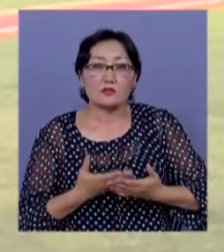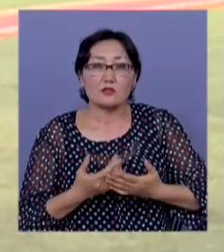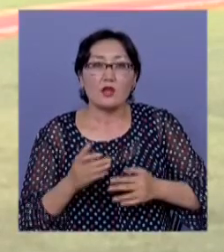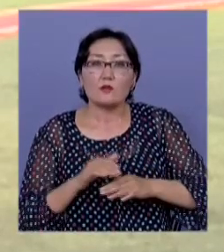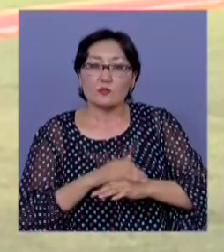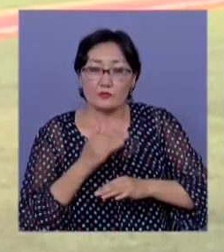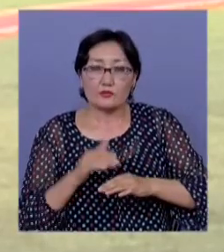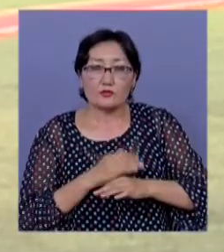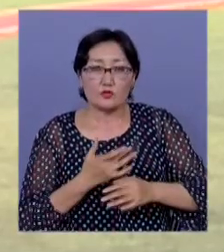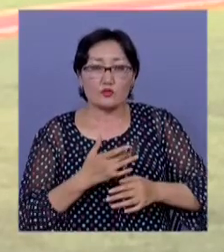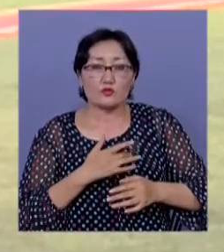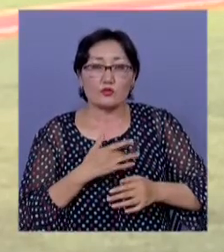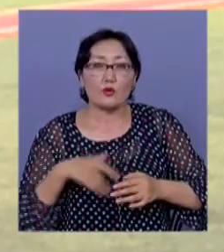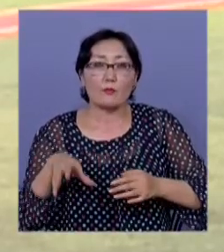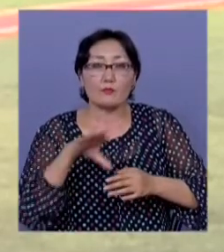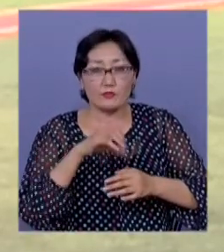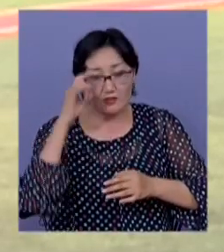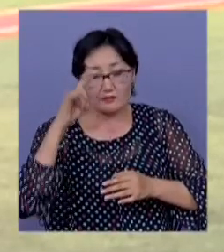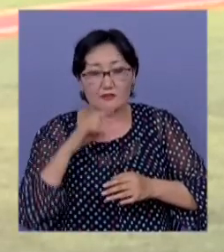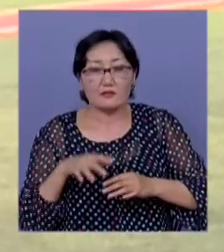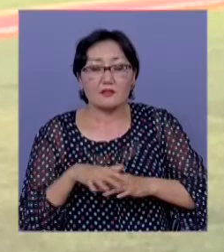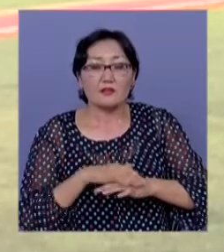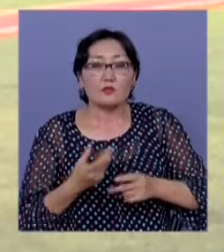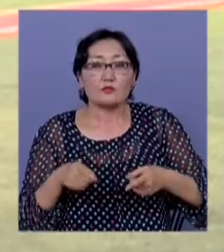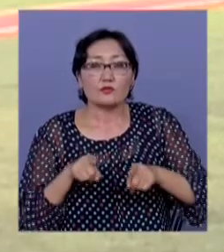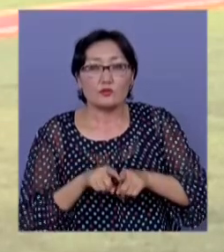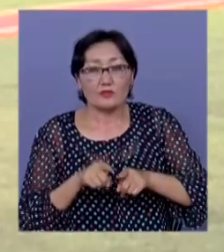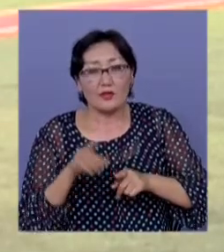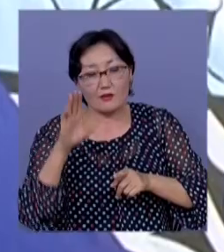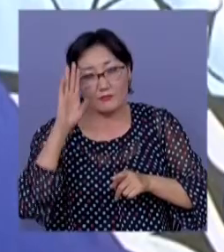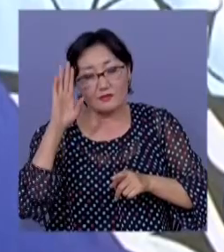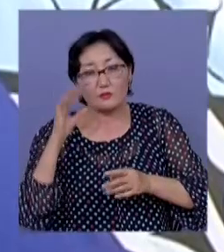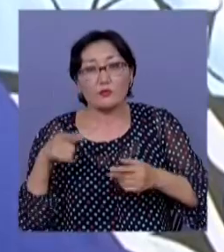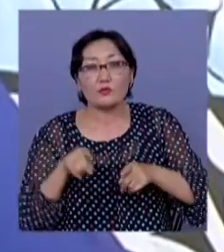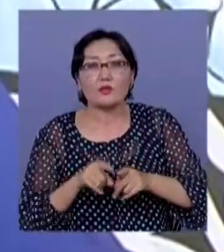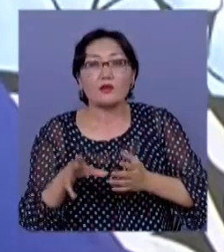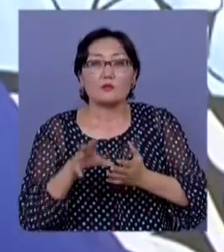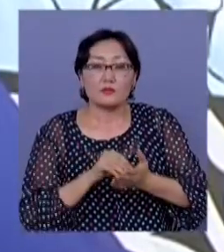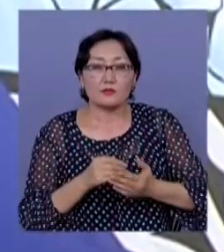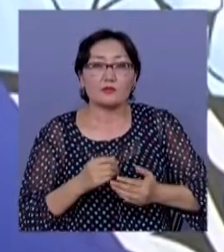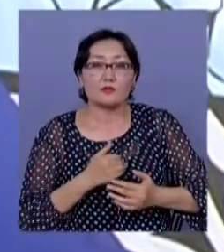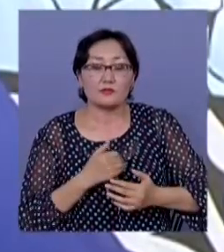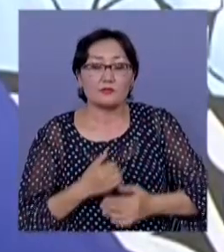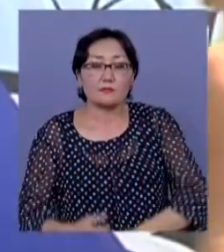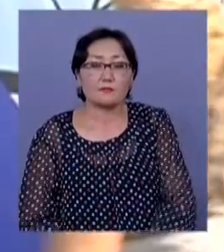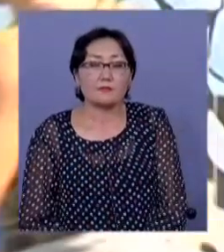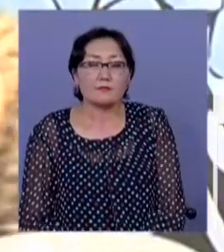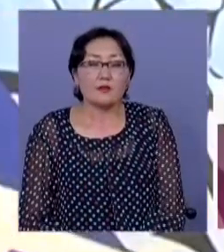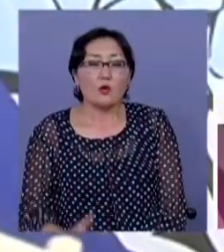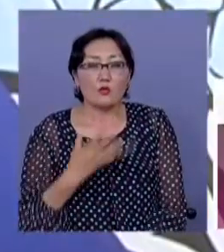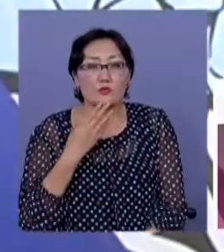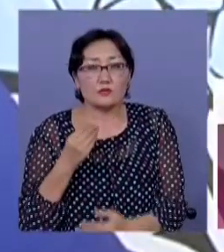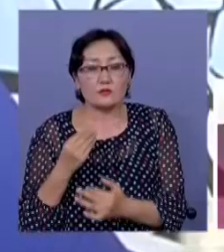жапырақ болса да, жүрегіне бүкіл қазақ сиіп кетеді ғой бұл кісінің. Тура сондай болуды бәрімізге нәсіп етсін. Біздің көне